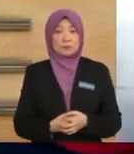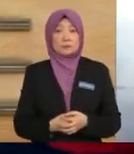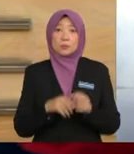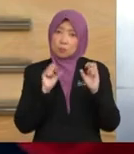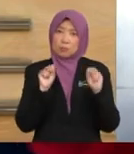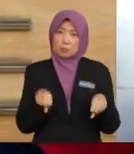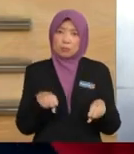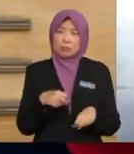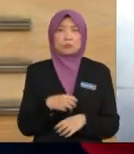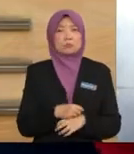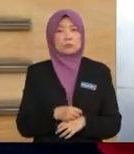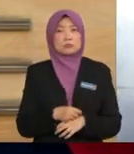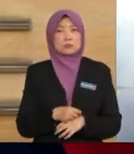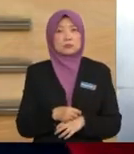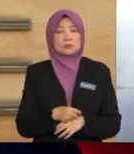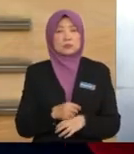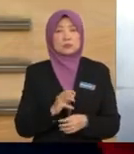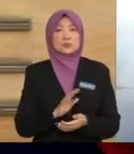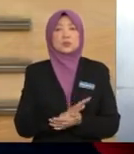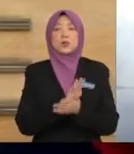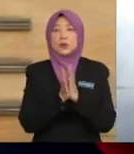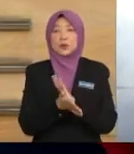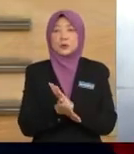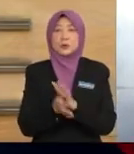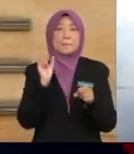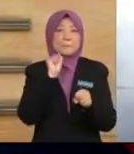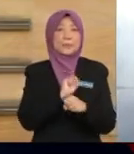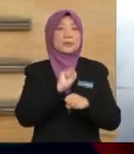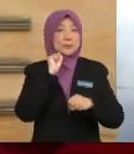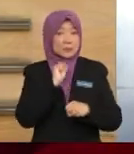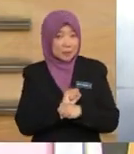tu dengan penjanaan pendapatan yang baru, cikgu.